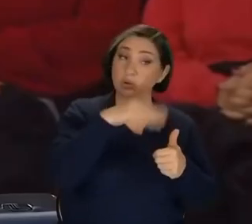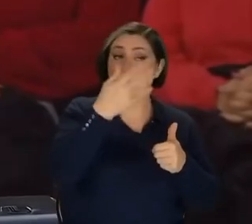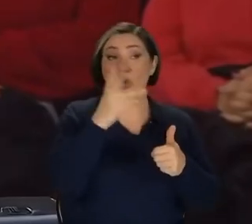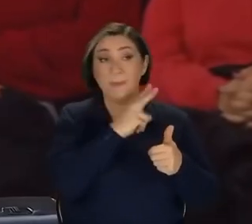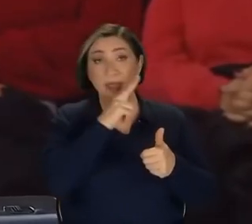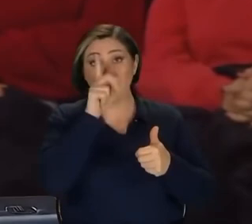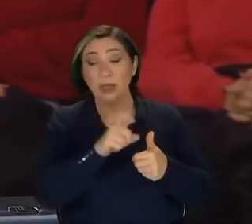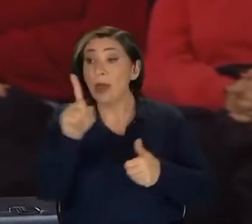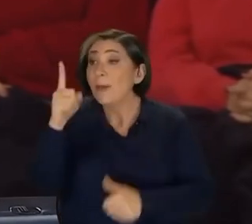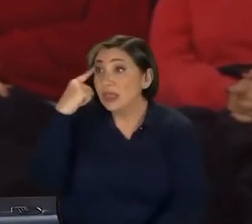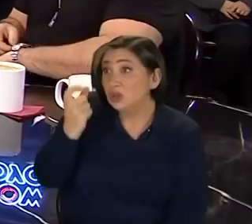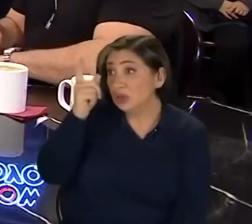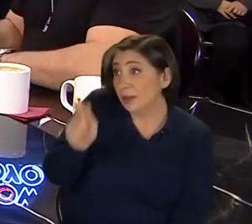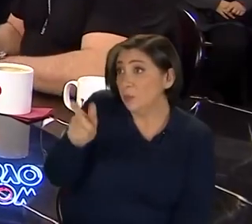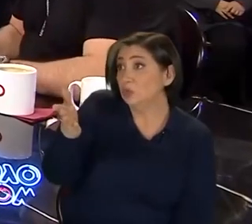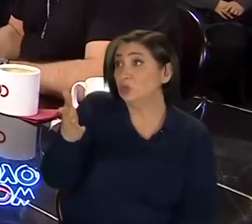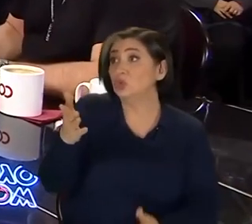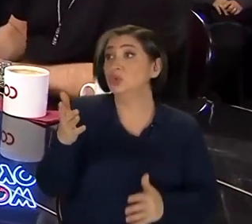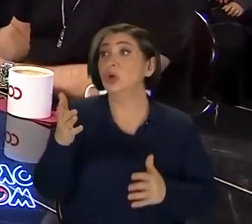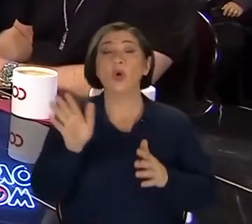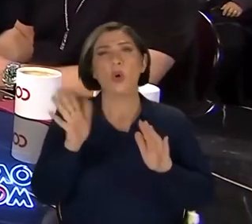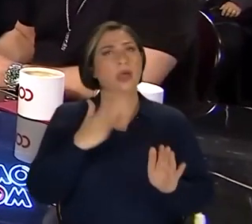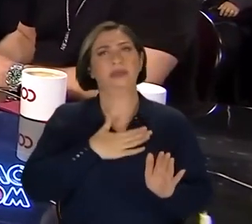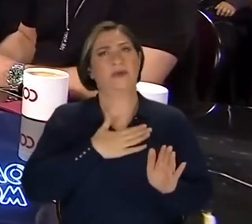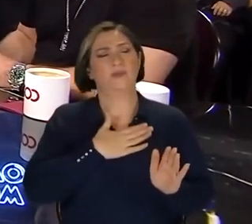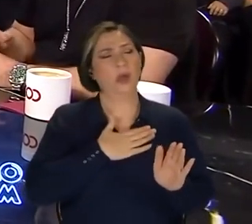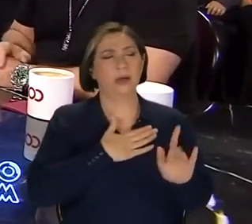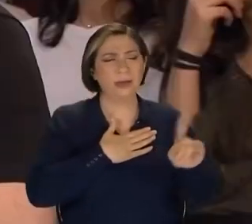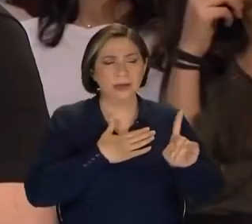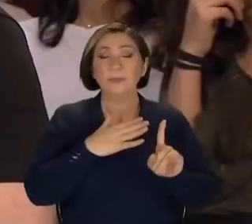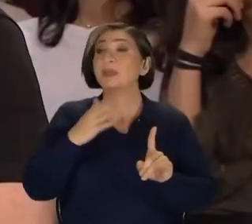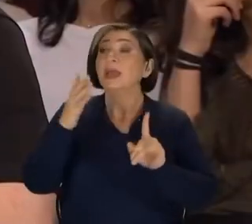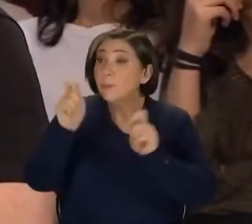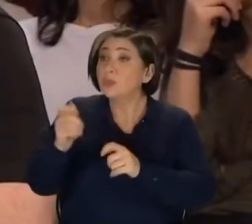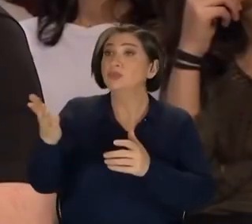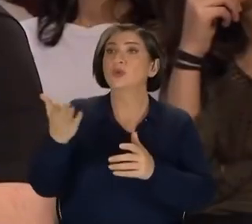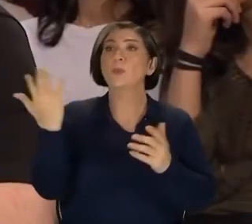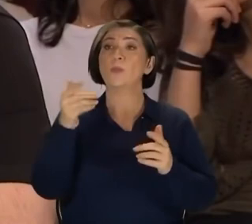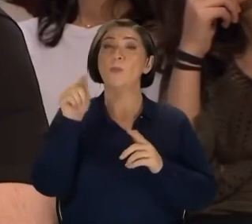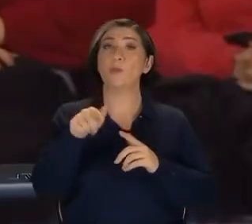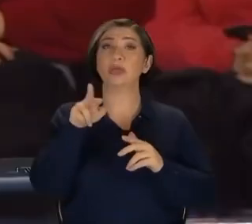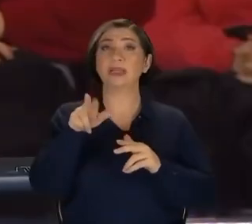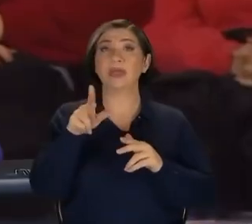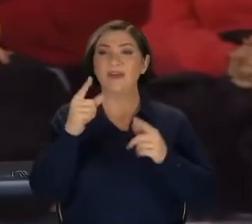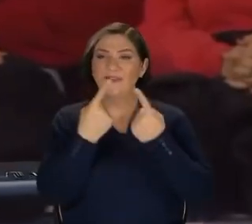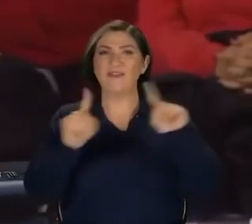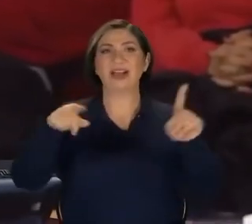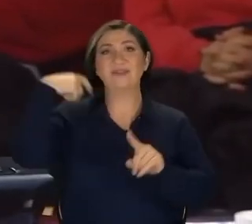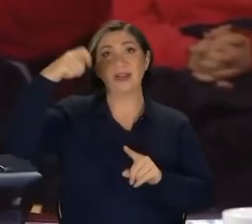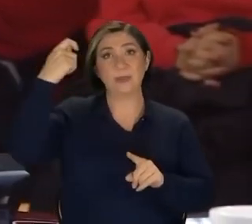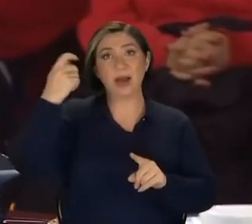yandan icat yapıyorsun bir yandan. Yok estağfurullah ama canım. Ama yapıyorsun ilan. Yani çünkü mesela böyle epizodik